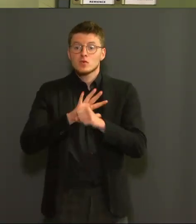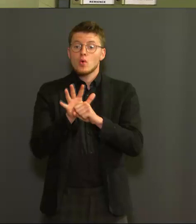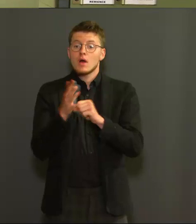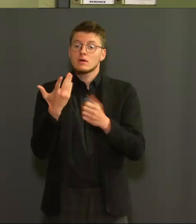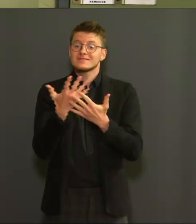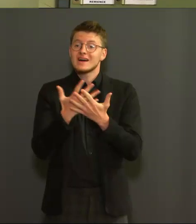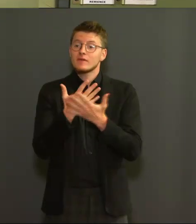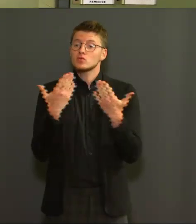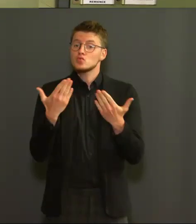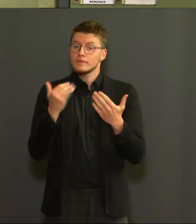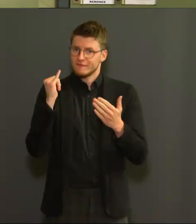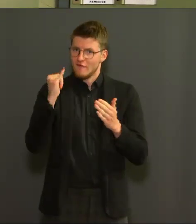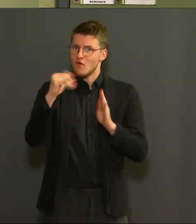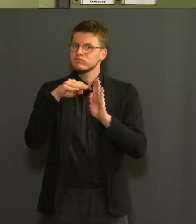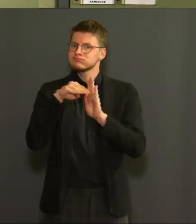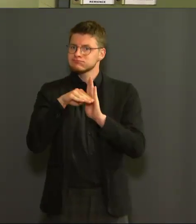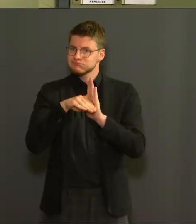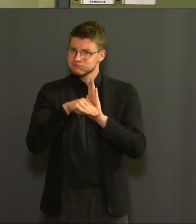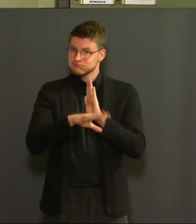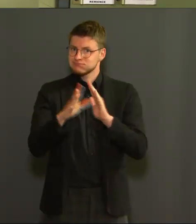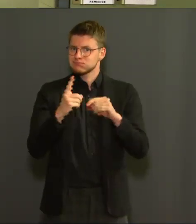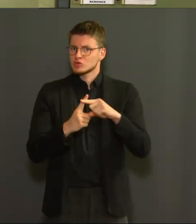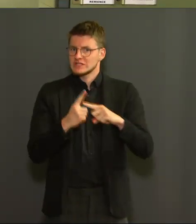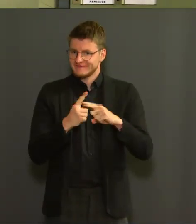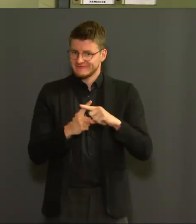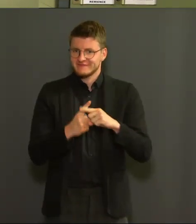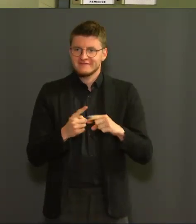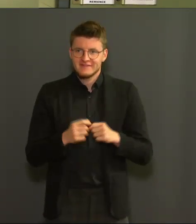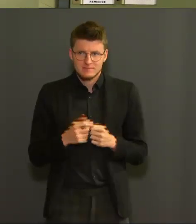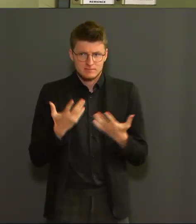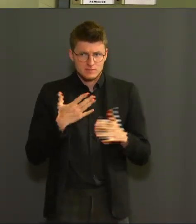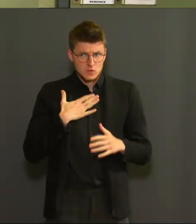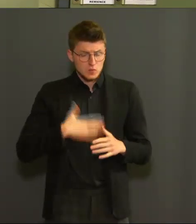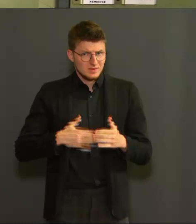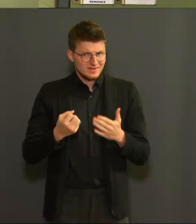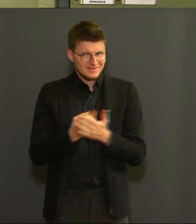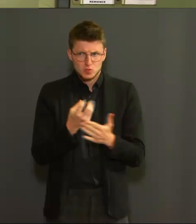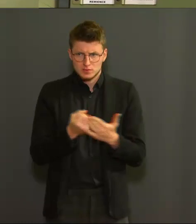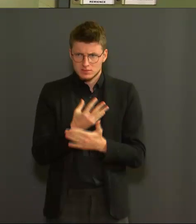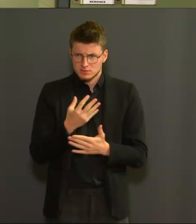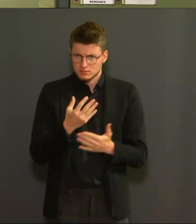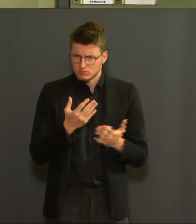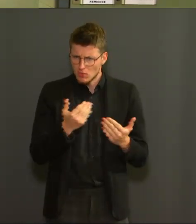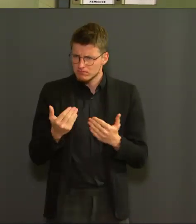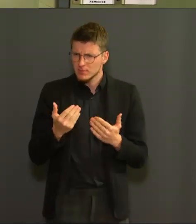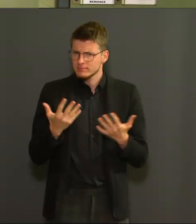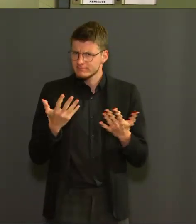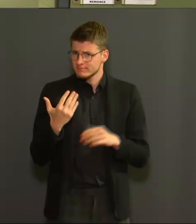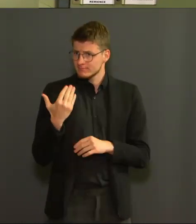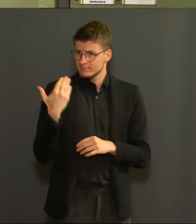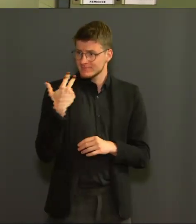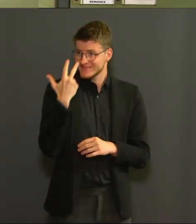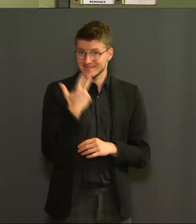zetten. Dat is nog steeds goed nieuws, gezien we ondertussen reeds 3 weken na de eerste stap van